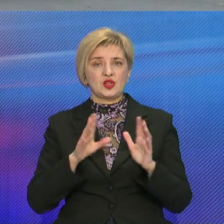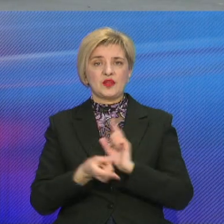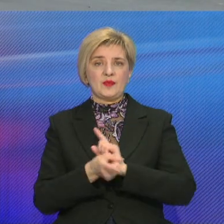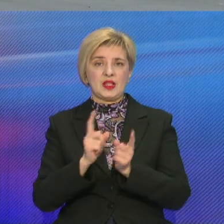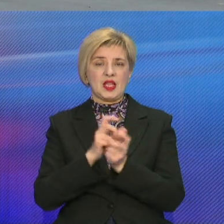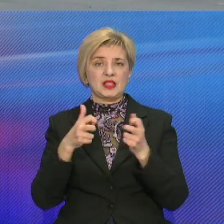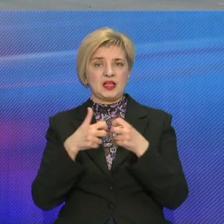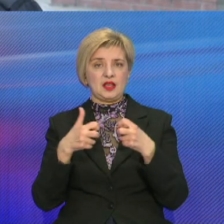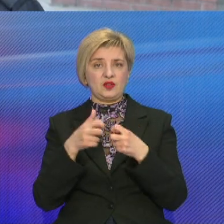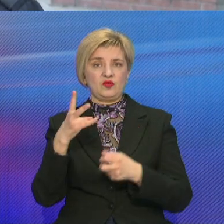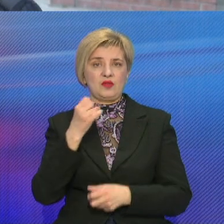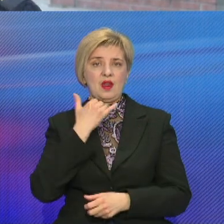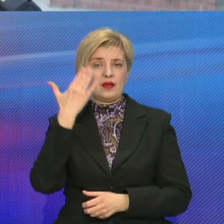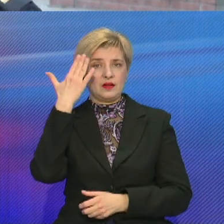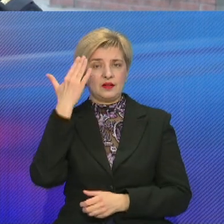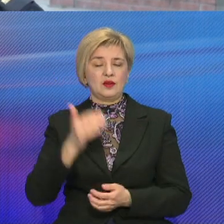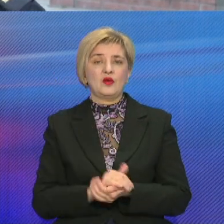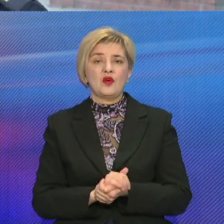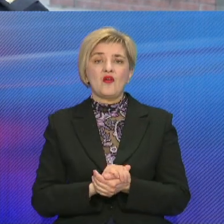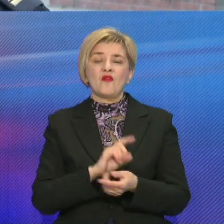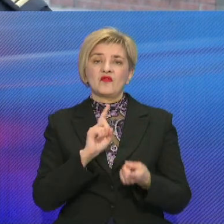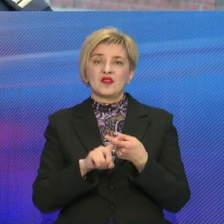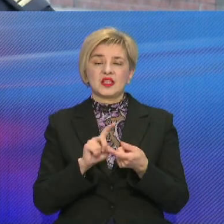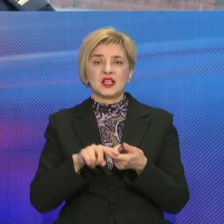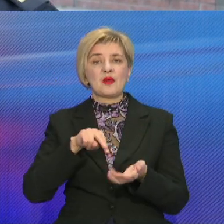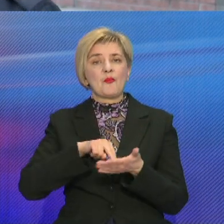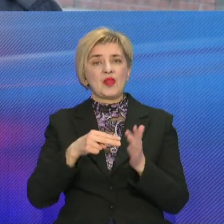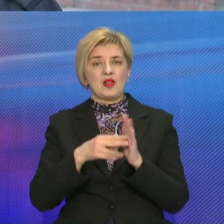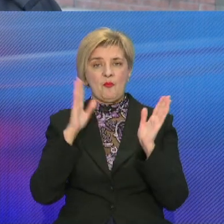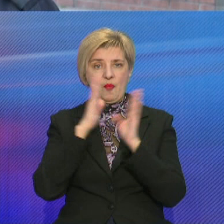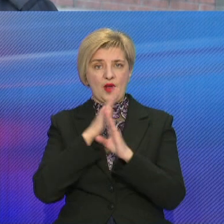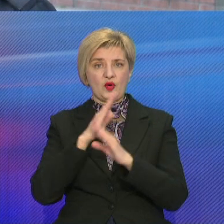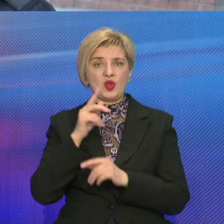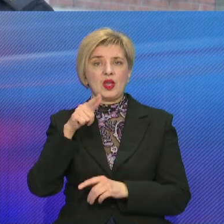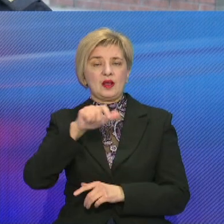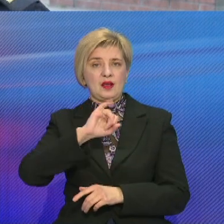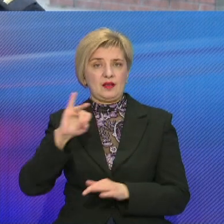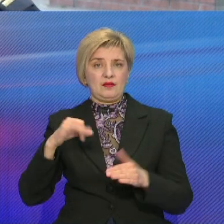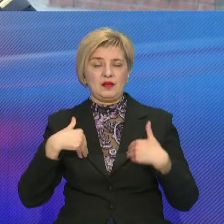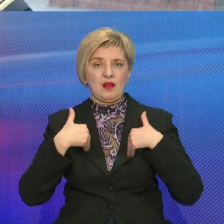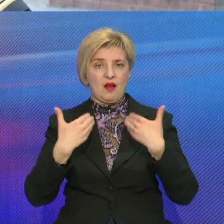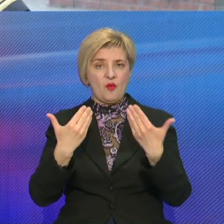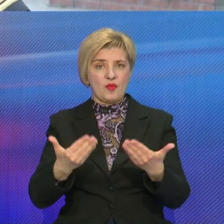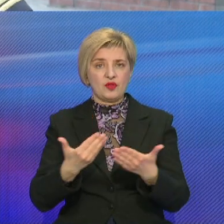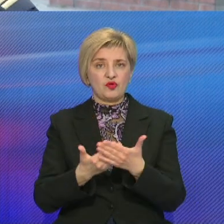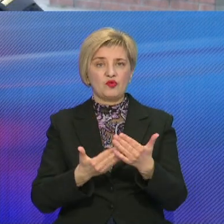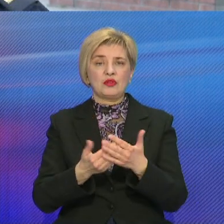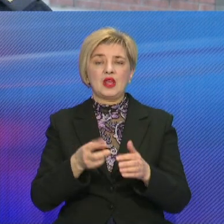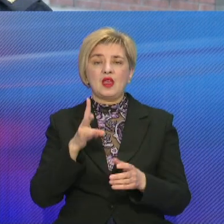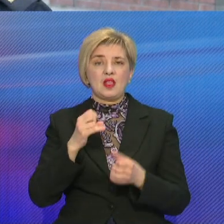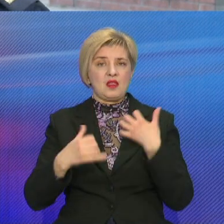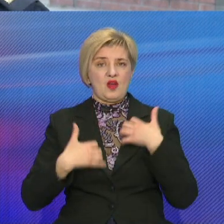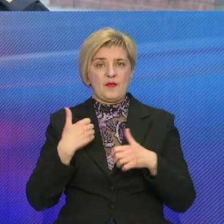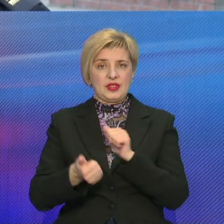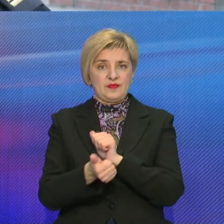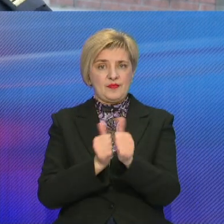летнюю. В связи с прогнозируемым изменением погодных условий госавтоинспекция настоятельно рекомендует водителям не торопиться со сменой